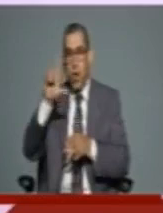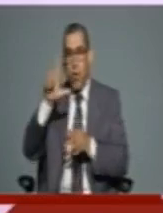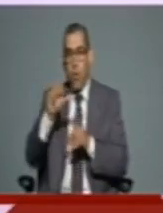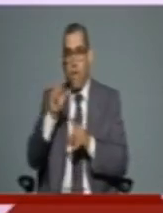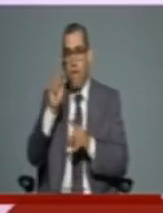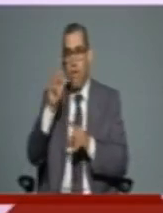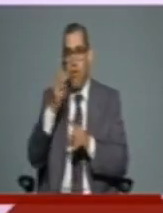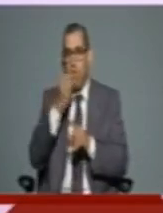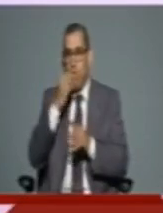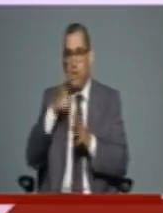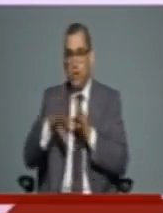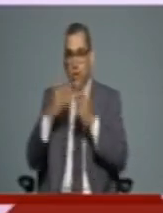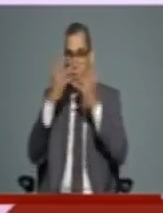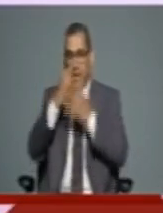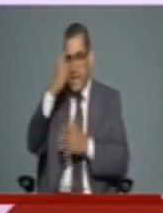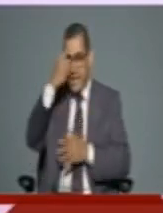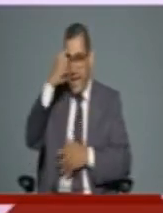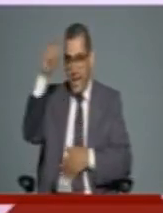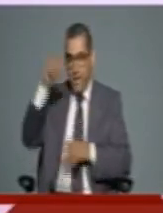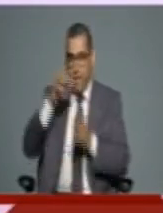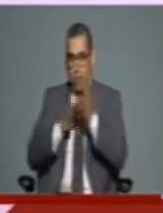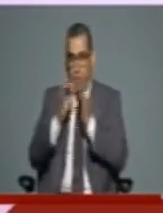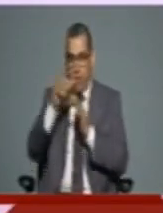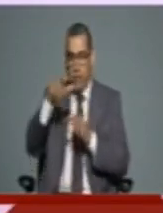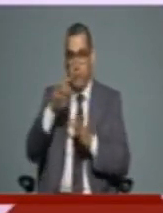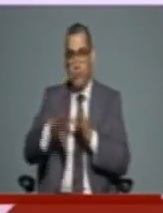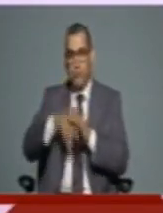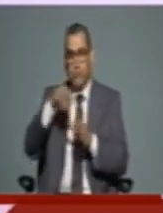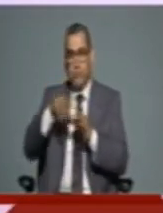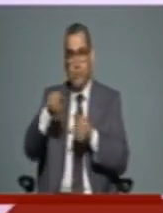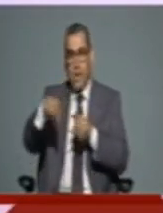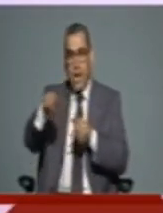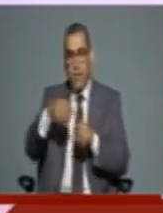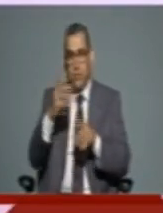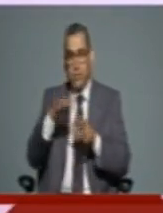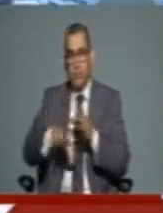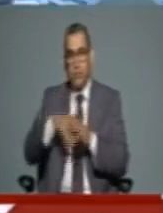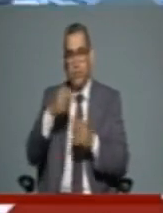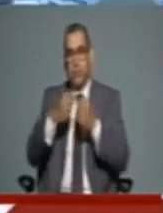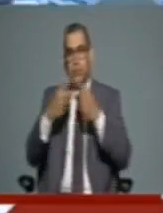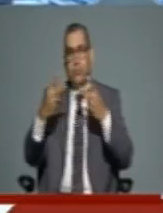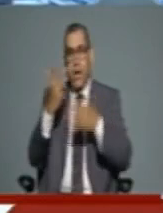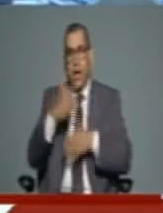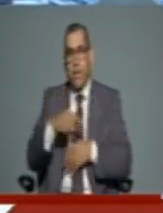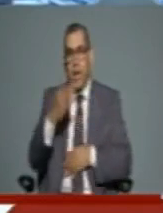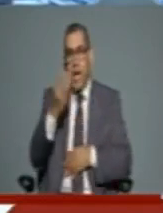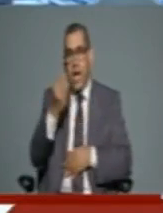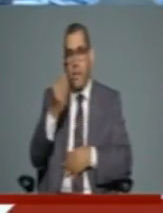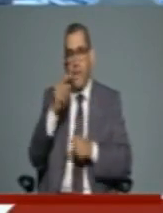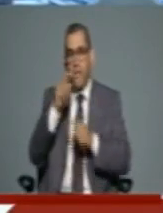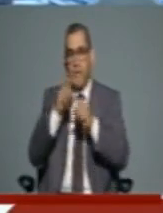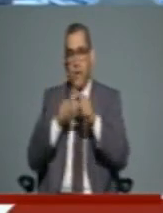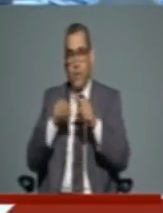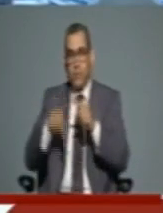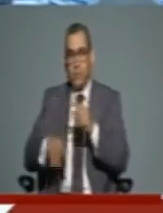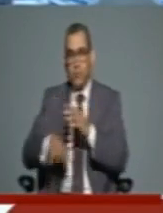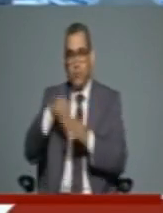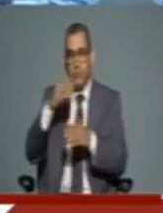في السادات، وجاري العمل تم الانتهاء من حوالي 40% من